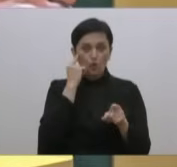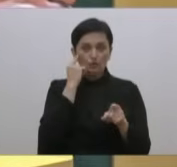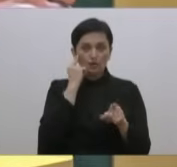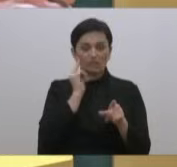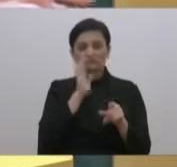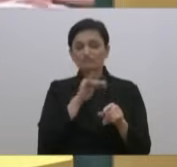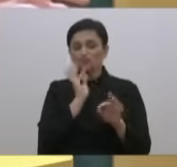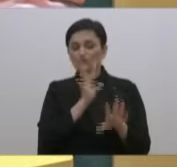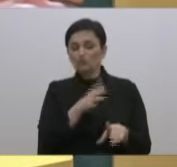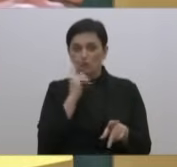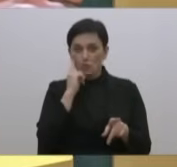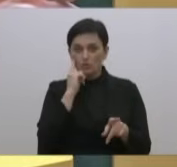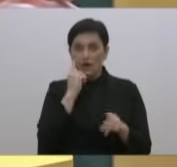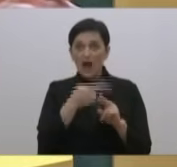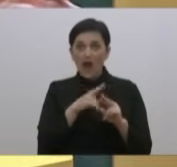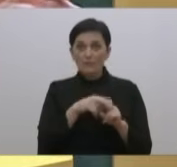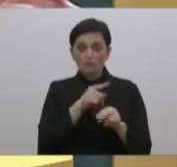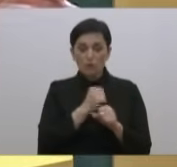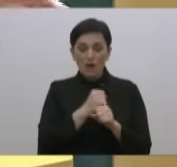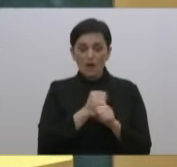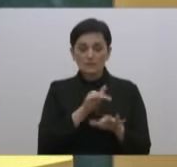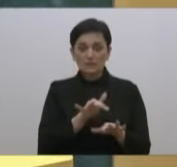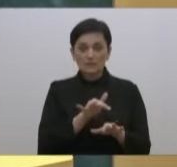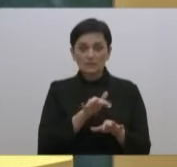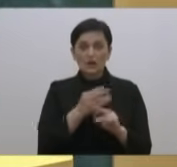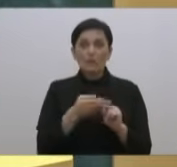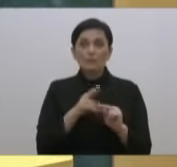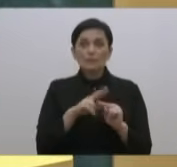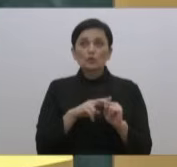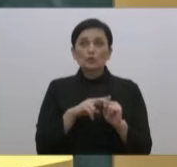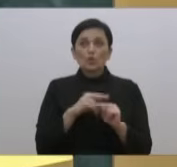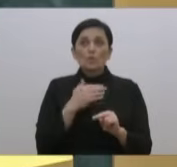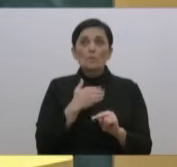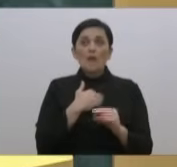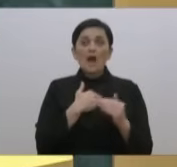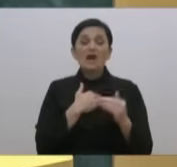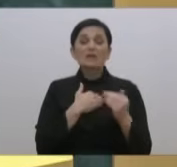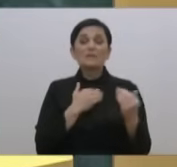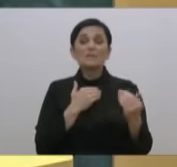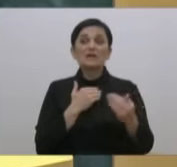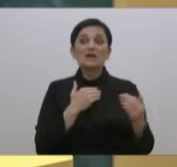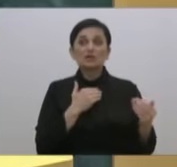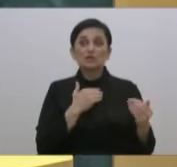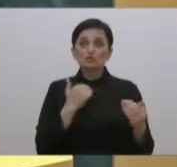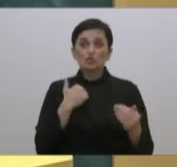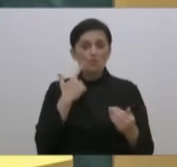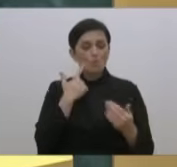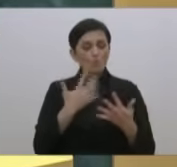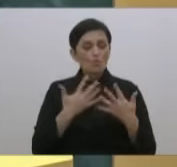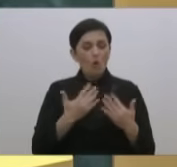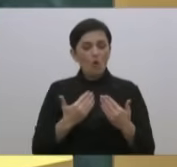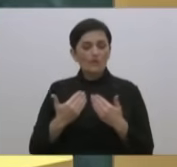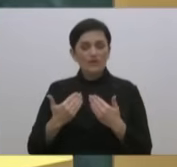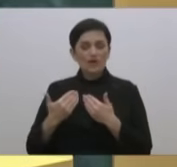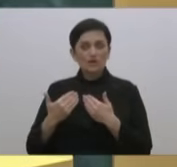შერჩა. ამიტომ კადრულობენ. ამიტომ მე მათი მხრიდან მოვერიდებოდი ამ ყველაფერს.